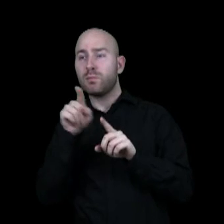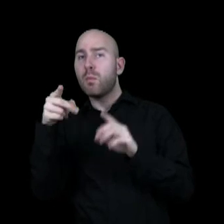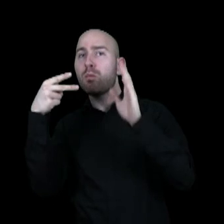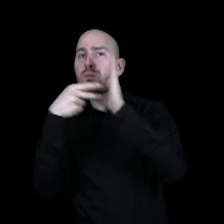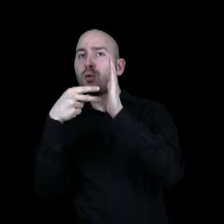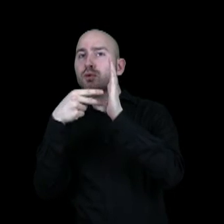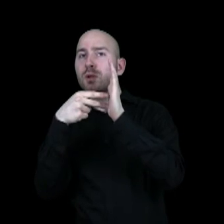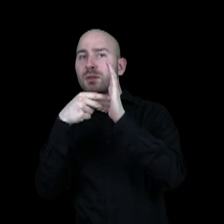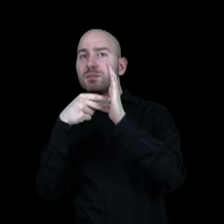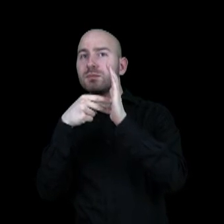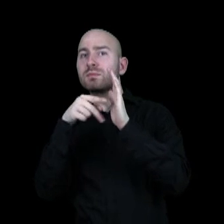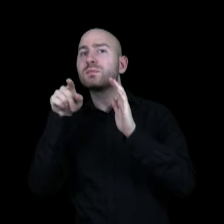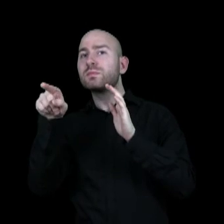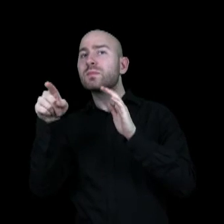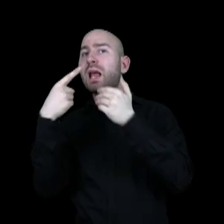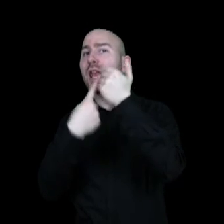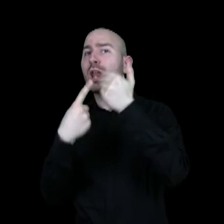to jest równa